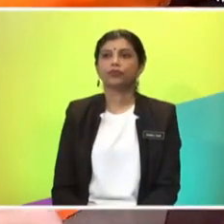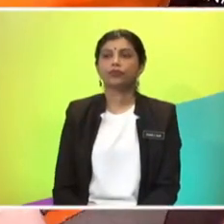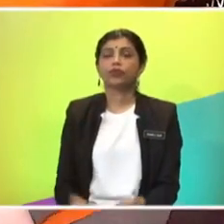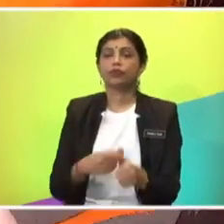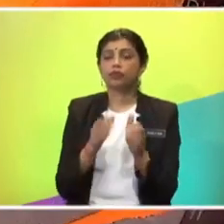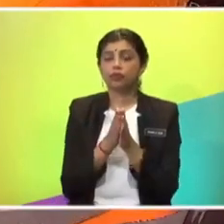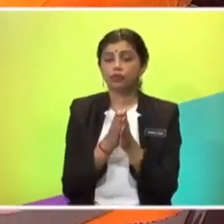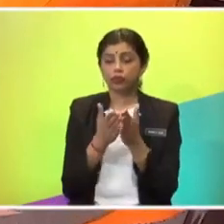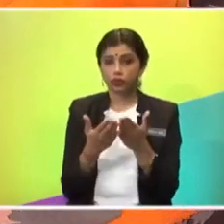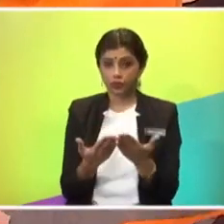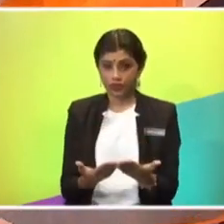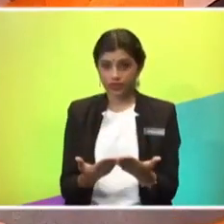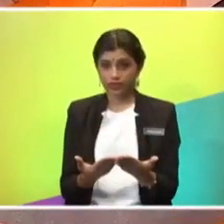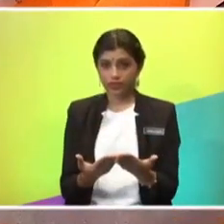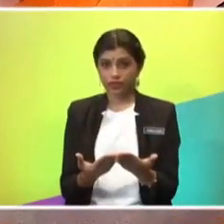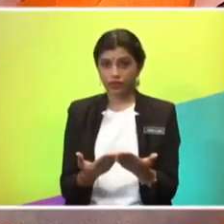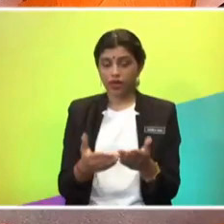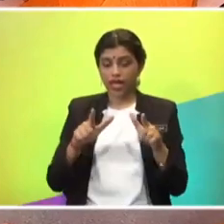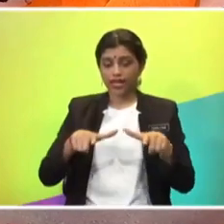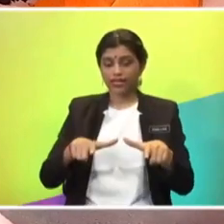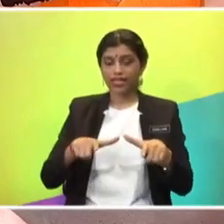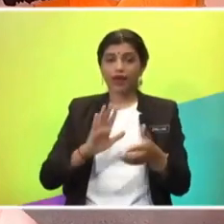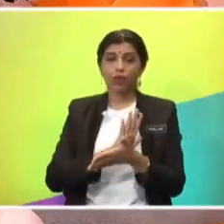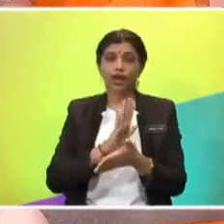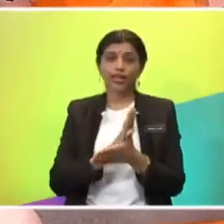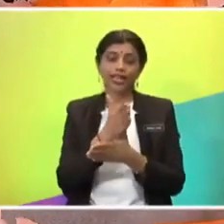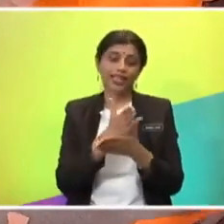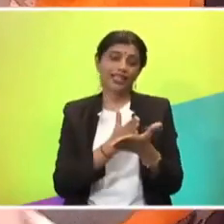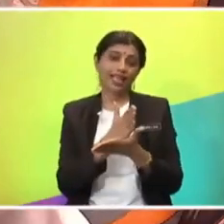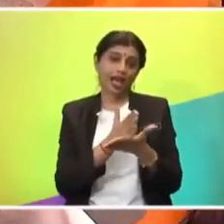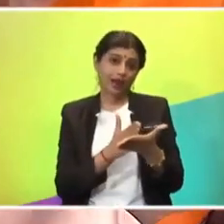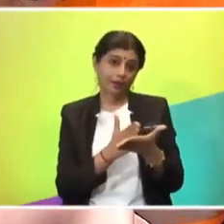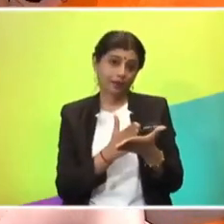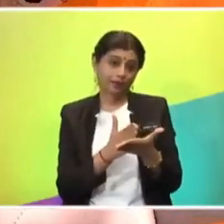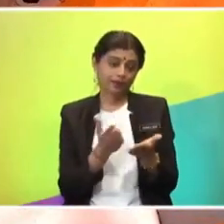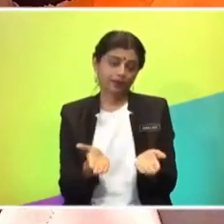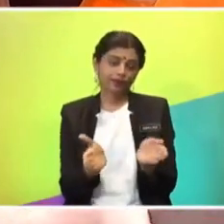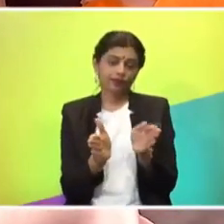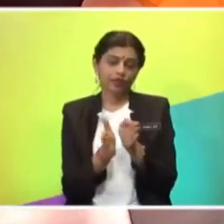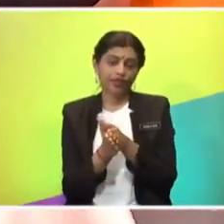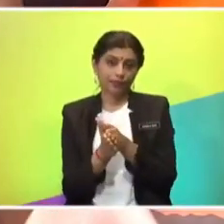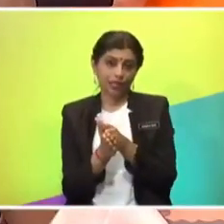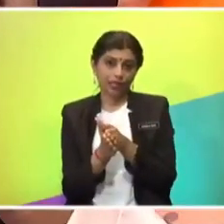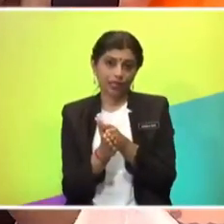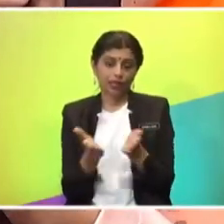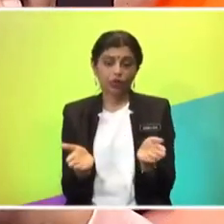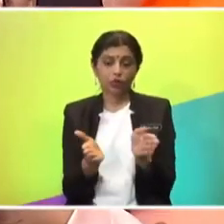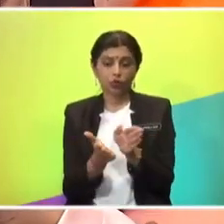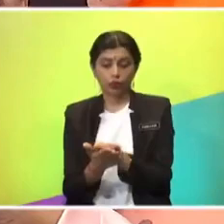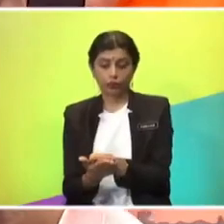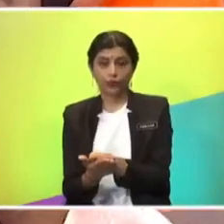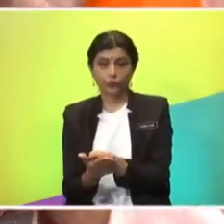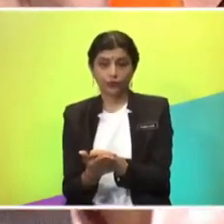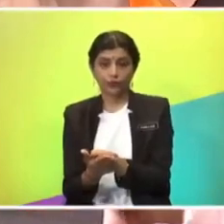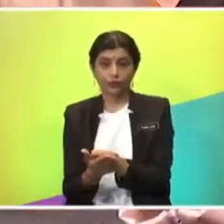Okey, kita letakkan wang kertas kita di tengah-tengah. Okey, seterusnya kita lipatkan, kita tutupkan macam ni.